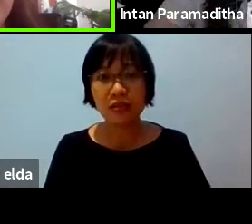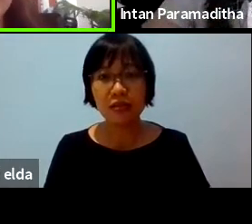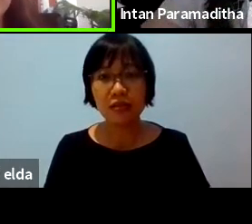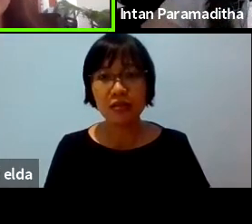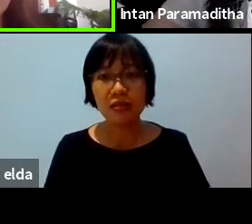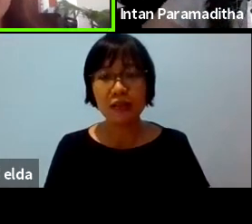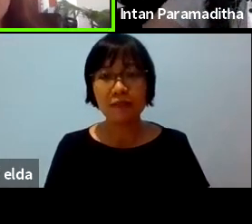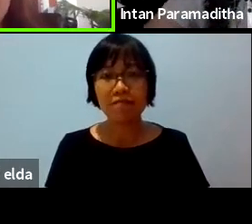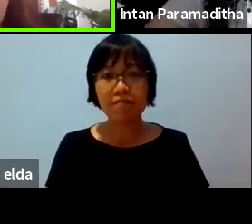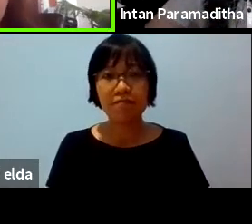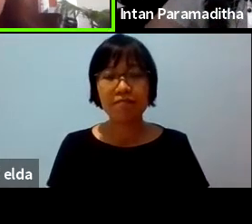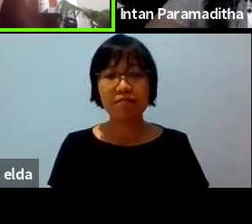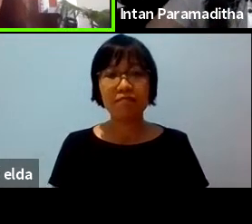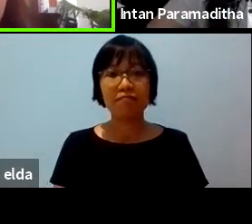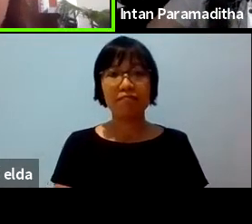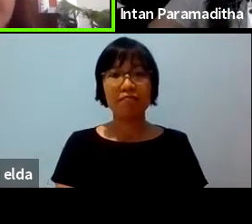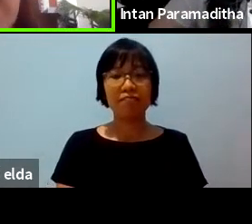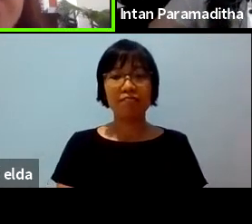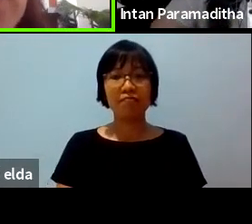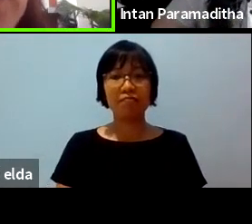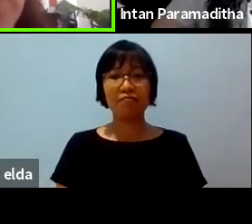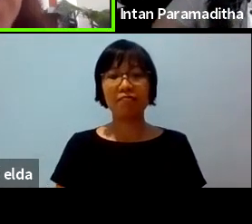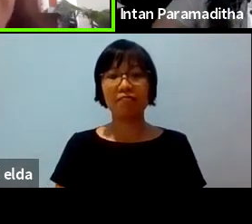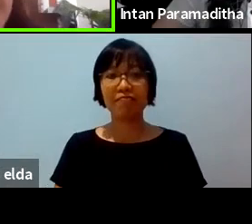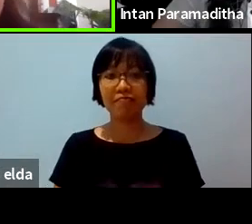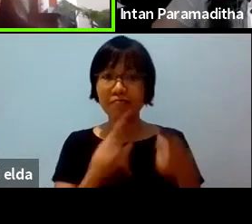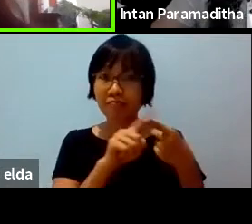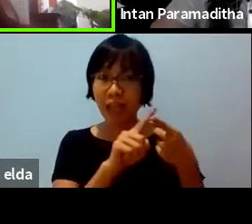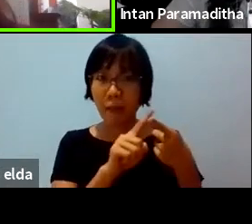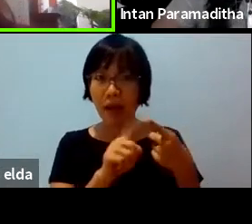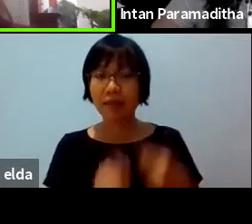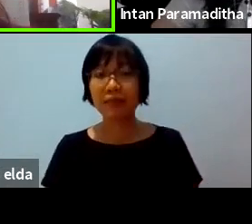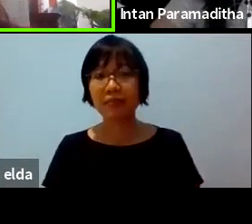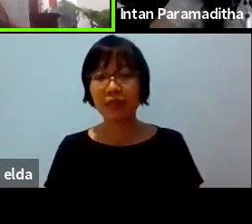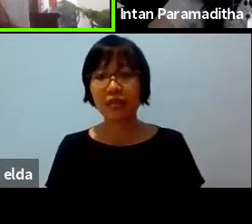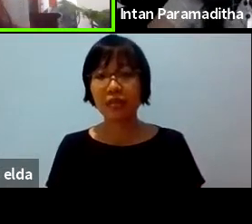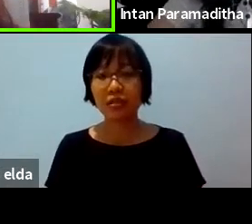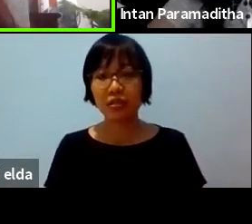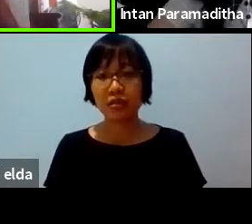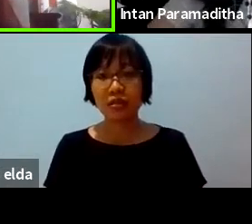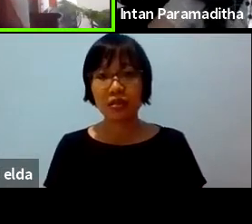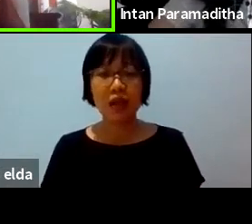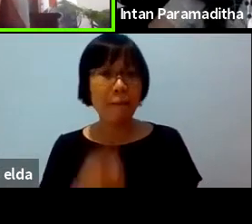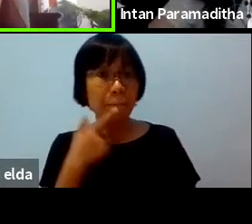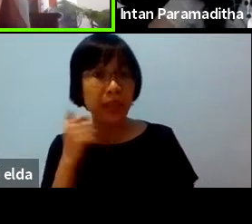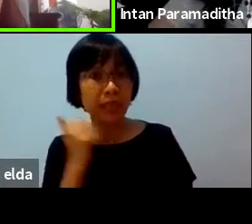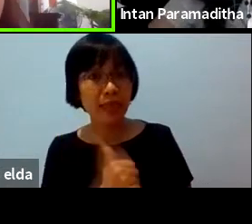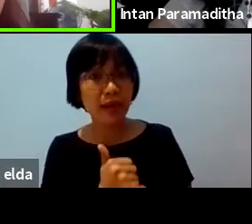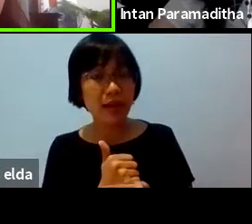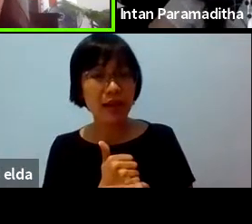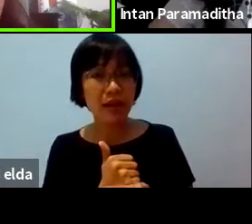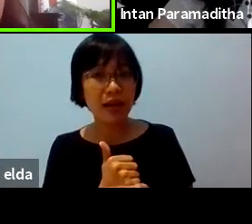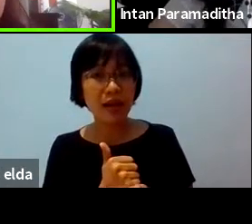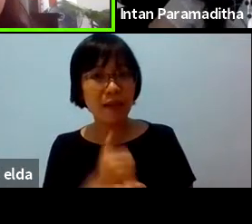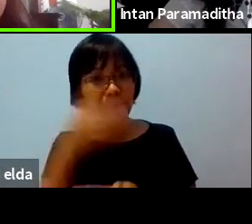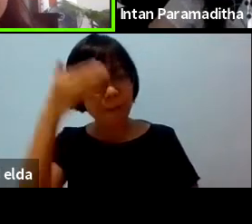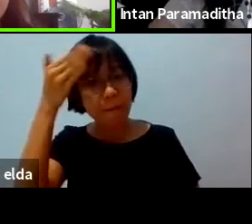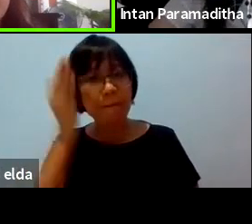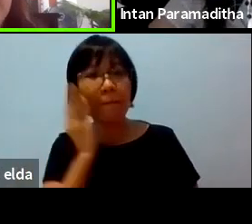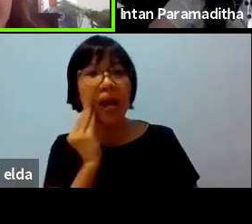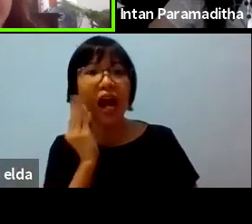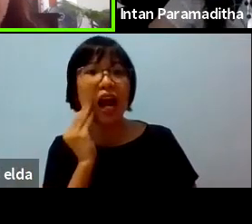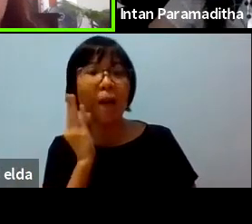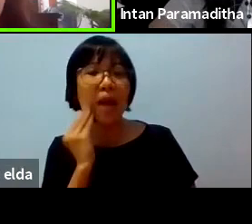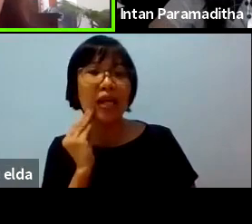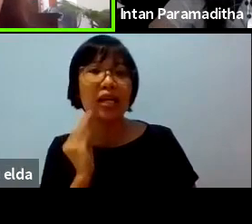seperti apa gitu sih. Yang pertama sih itu ya, yang apa namanya, yang penting adalah pengalaman korban dulu